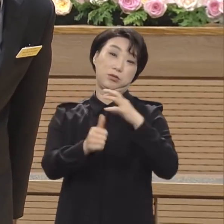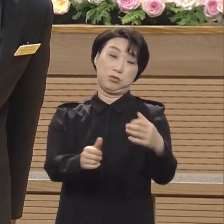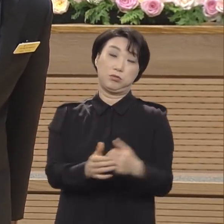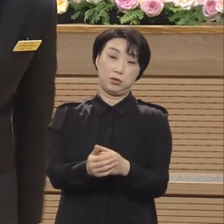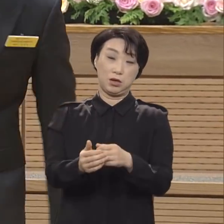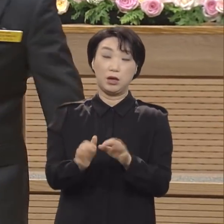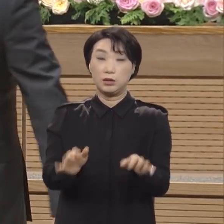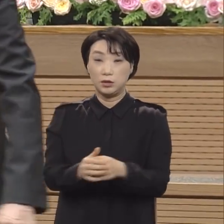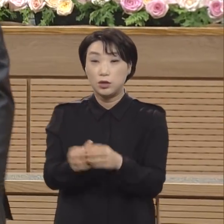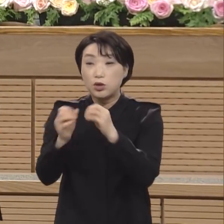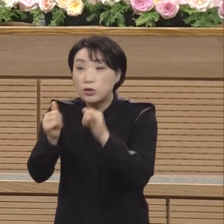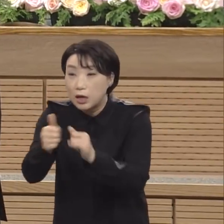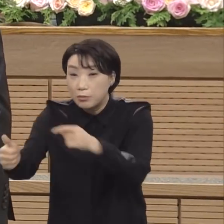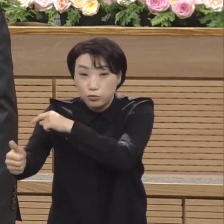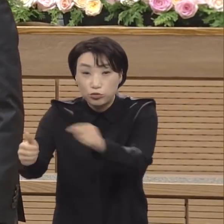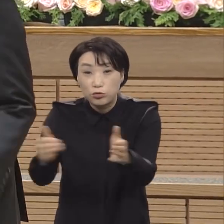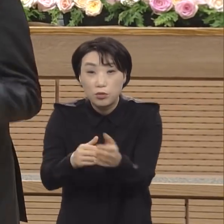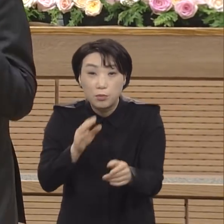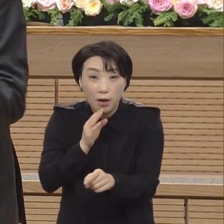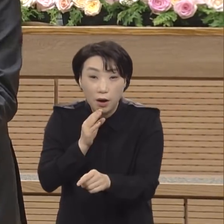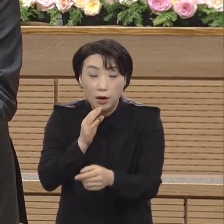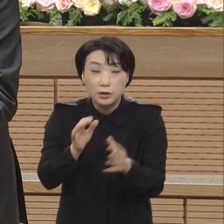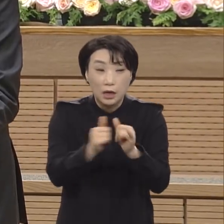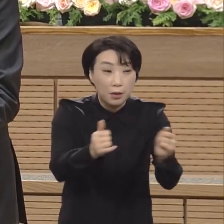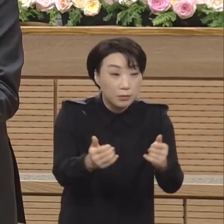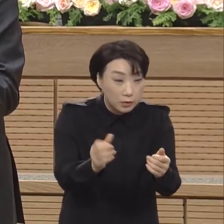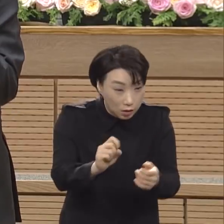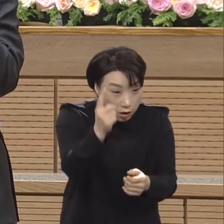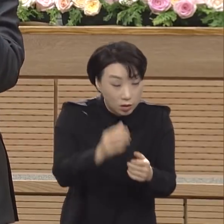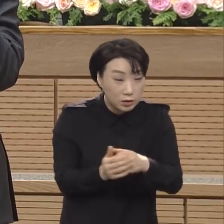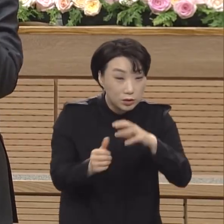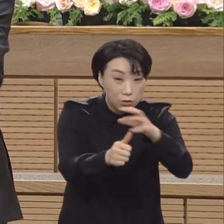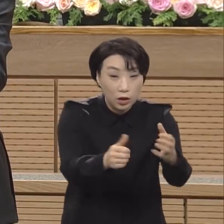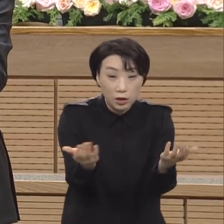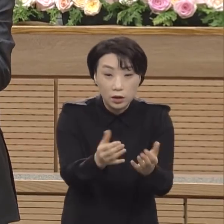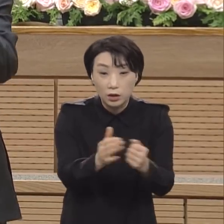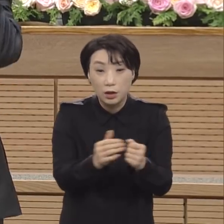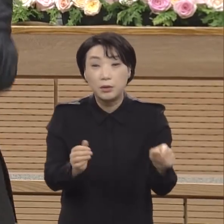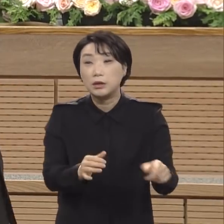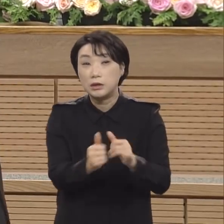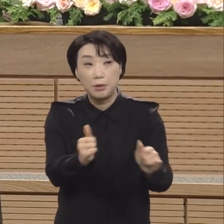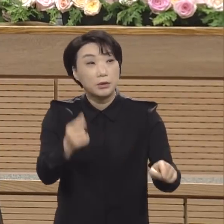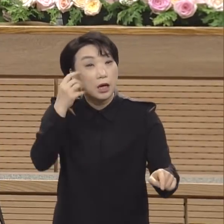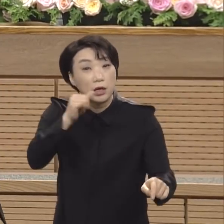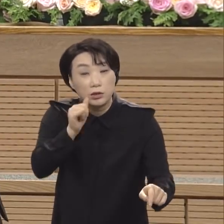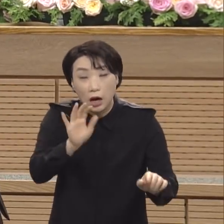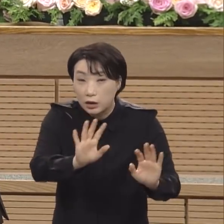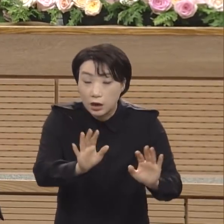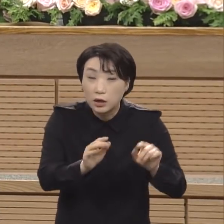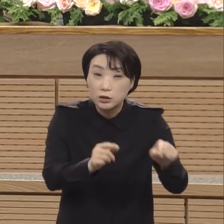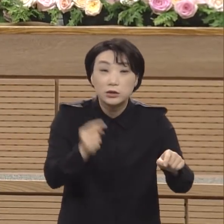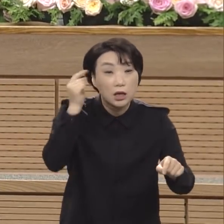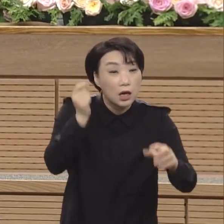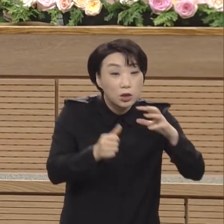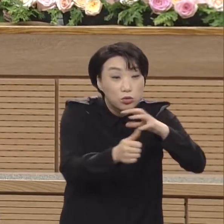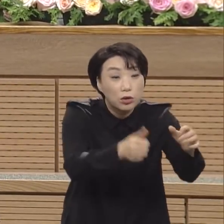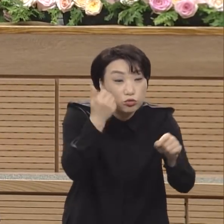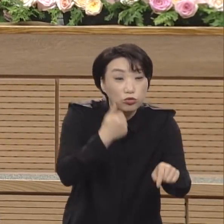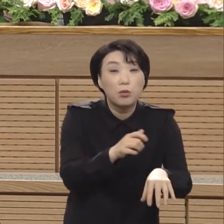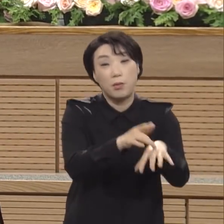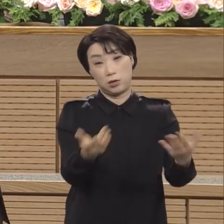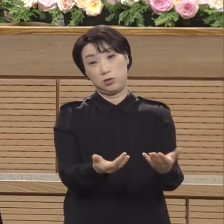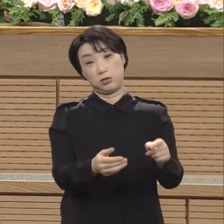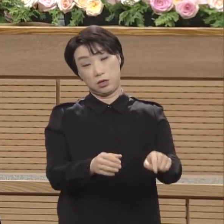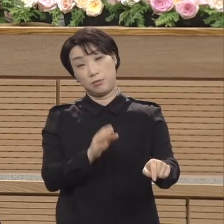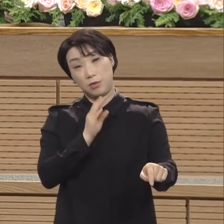통해서. 사람을 통해서 역사하니까 사람인 줄 알지만 그 생각을 이용하는 자는 마귀 역사니,